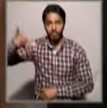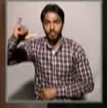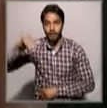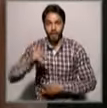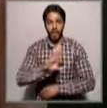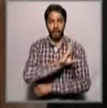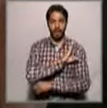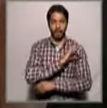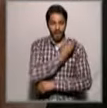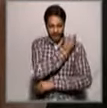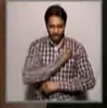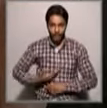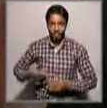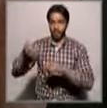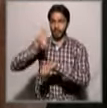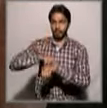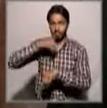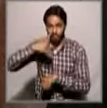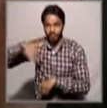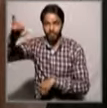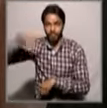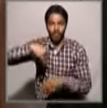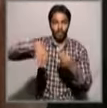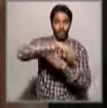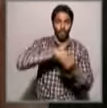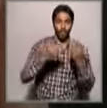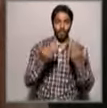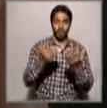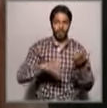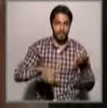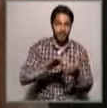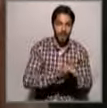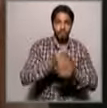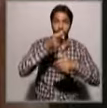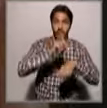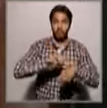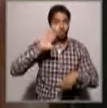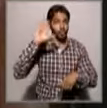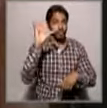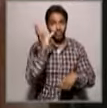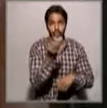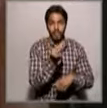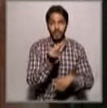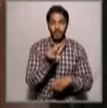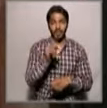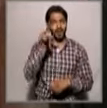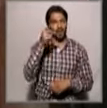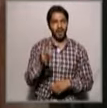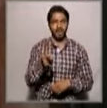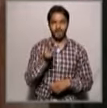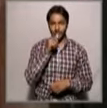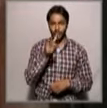مكة مقيم عشان يطلع على التنعيم؟ يعني هل هذا هو ميقات أهل مصر مثلا